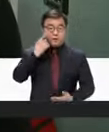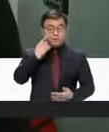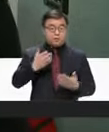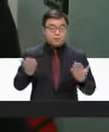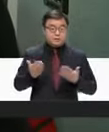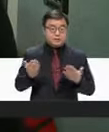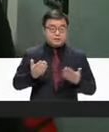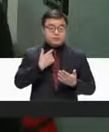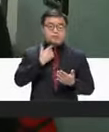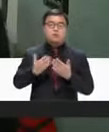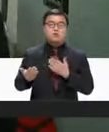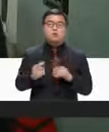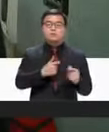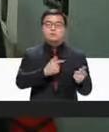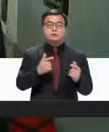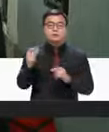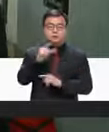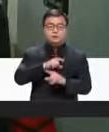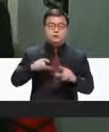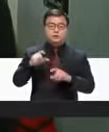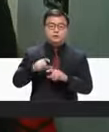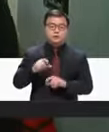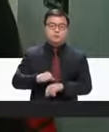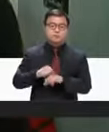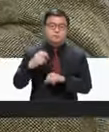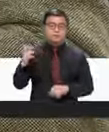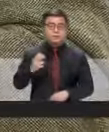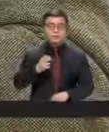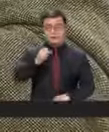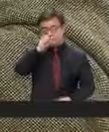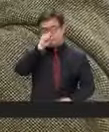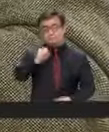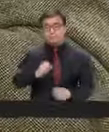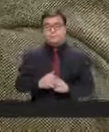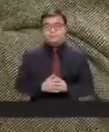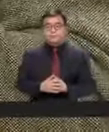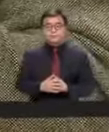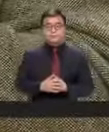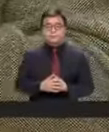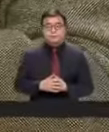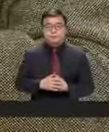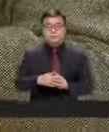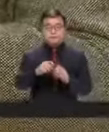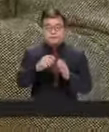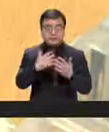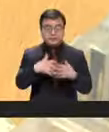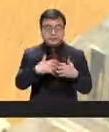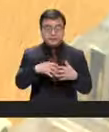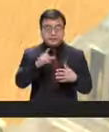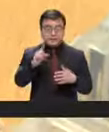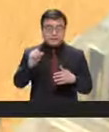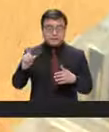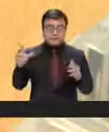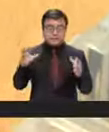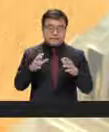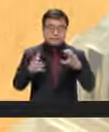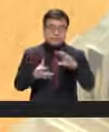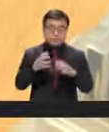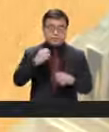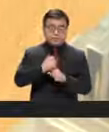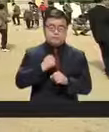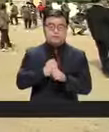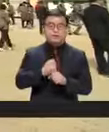직업 경험을 더 쌓으니까 좋아요. 부품 하나하나 조립해 나가자 작은 드론이